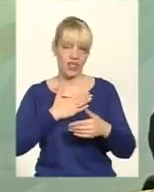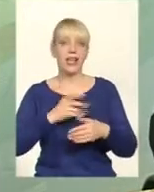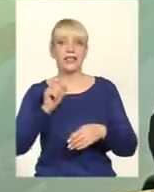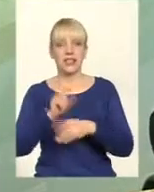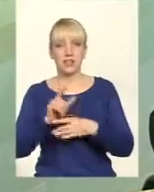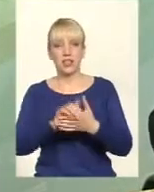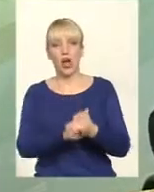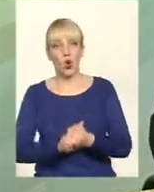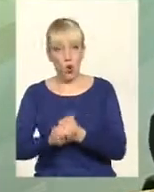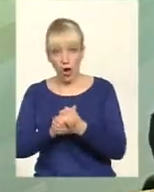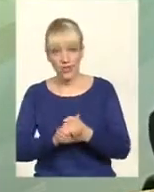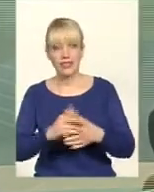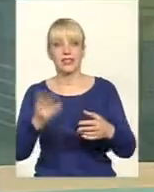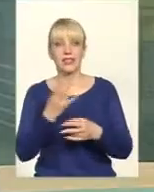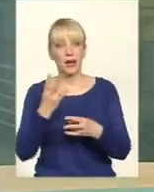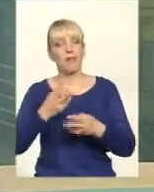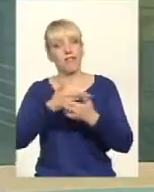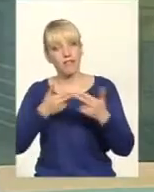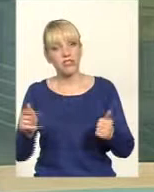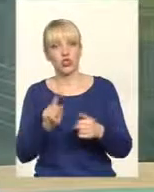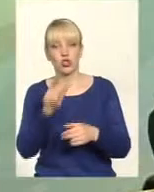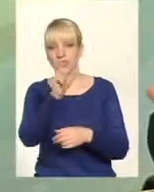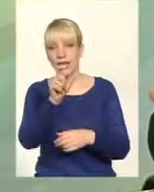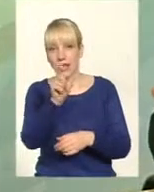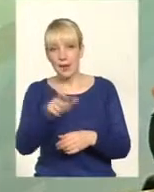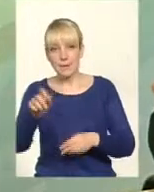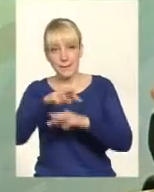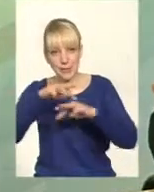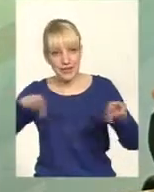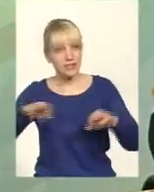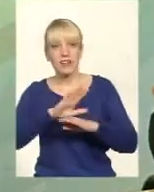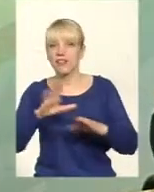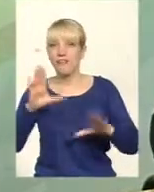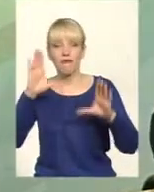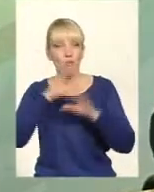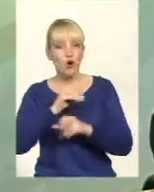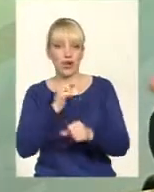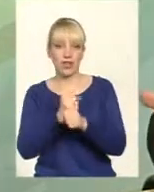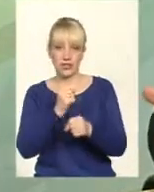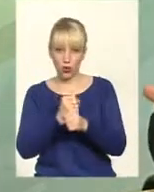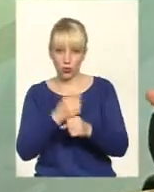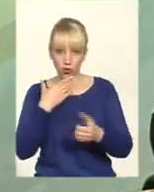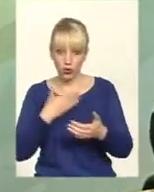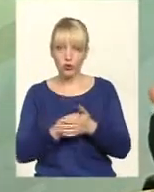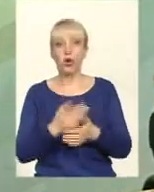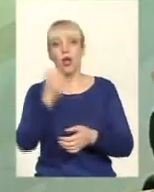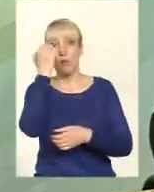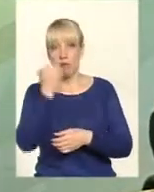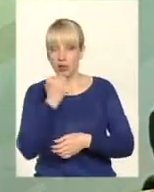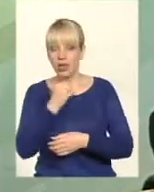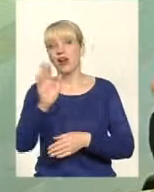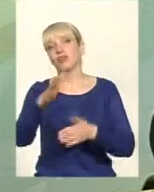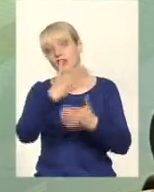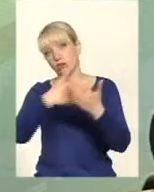коаліції мужньо визнати, що ці міністри не впоралися з роботою, подякувати їм за плідну працю, якщо там не було складів корупції, і хай вони